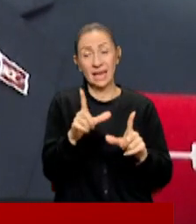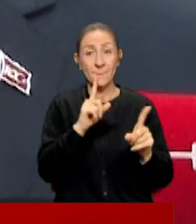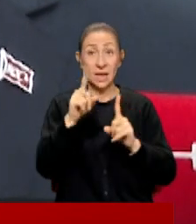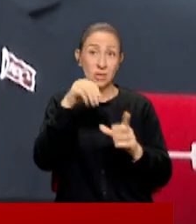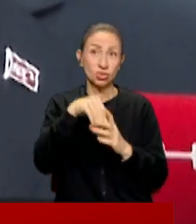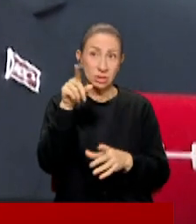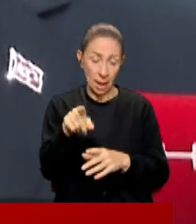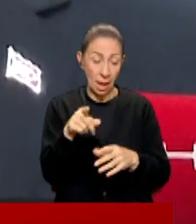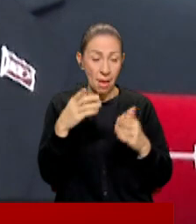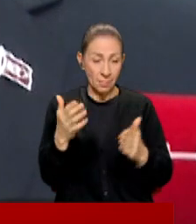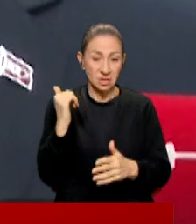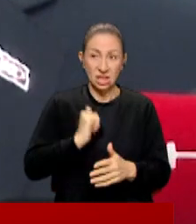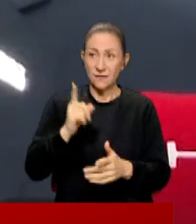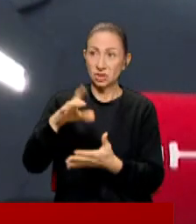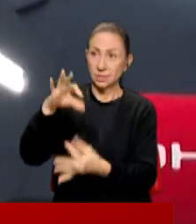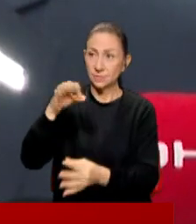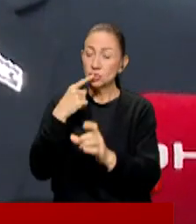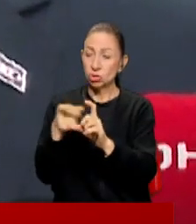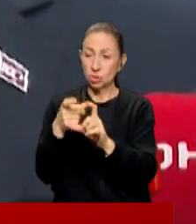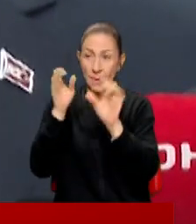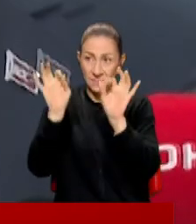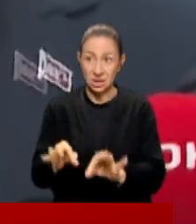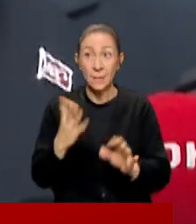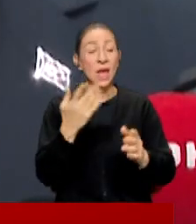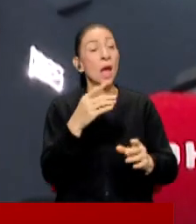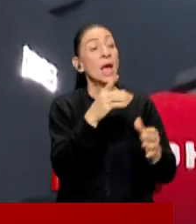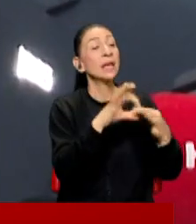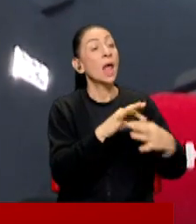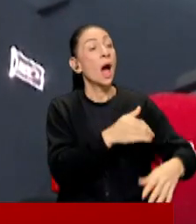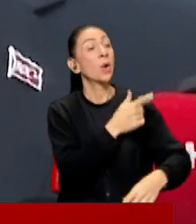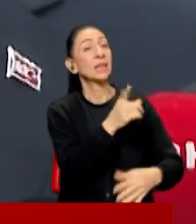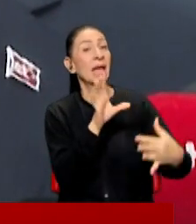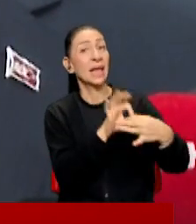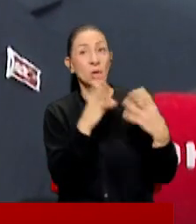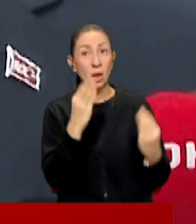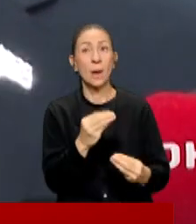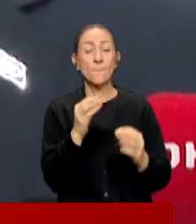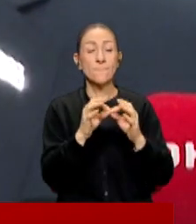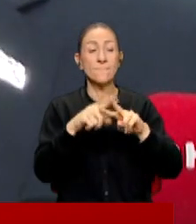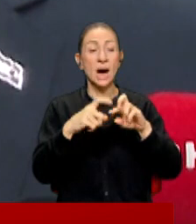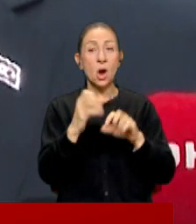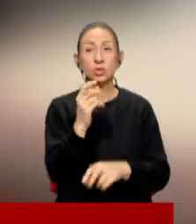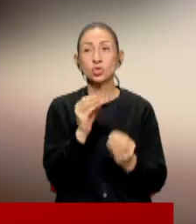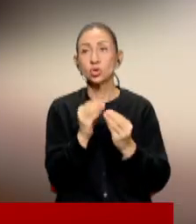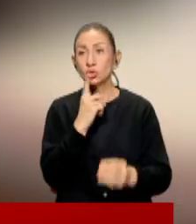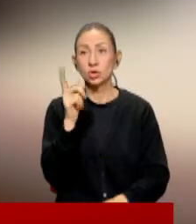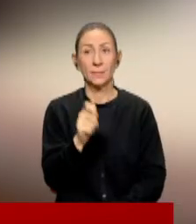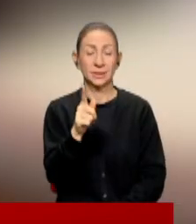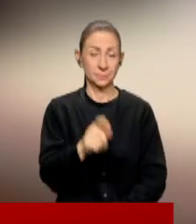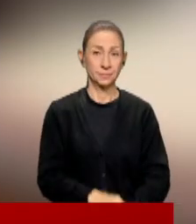adliyelerde hem Savcı hakkında soruşturma açıldı hem de ilgili avukatla ilgili olarak da baroya suç duyurusunda